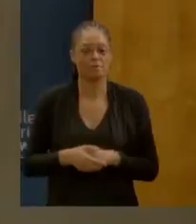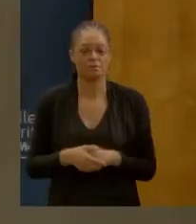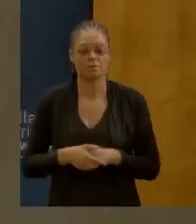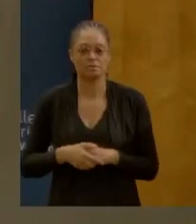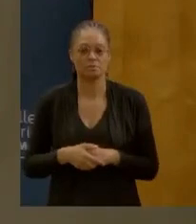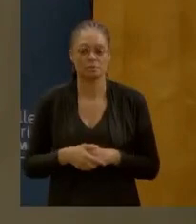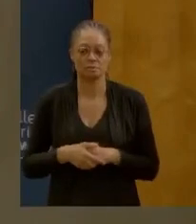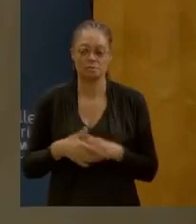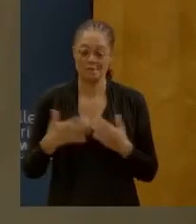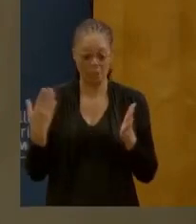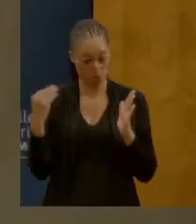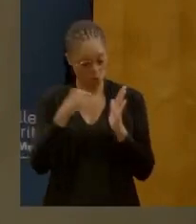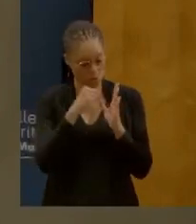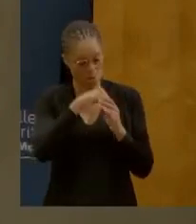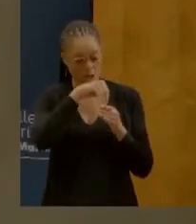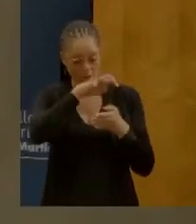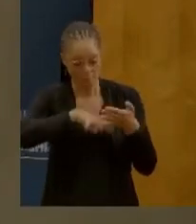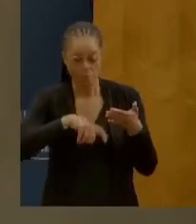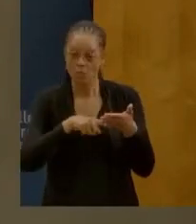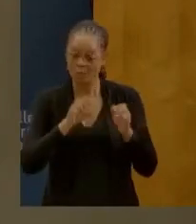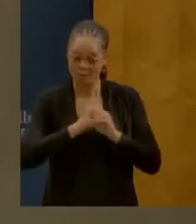tout ça est marqué dans le rapport.